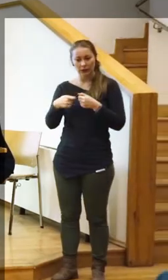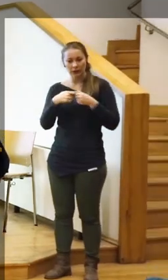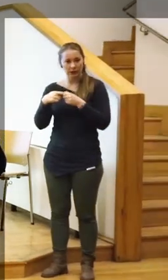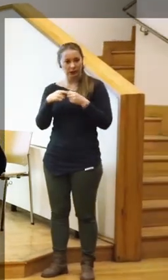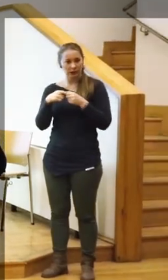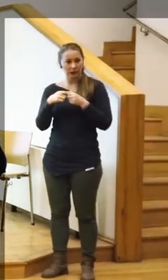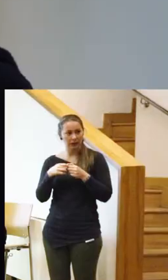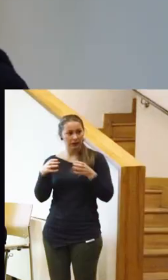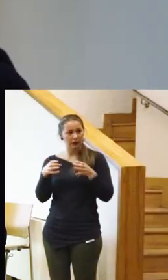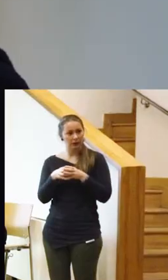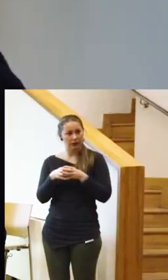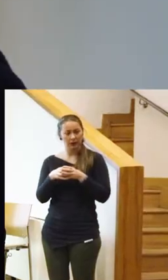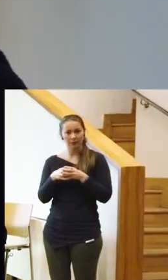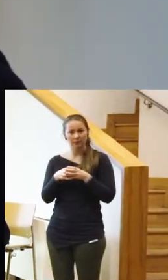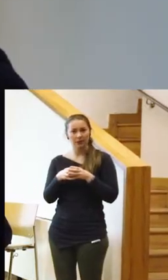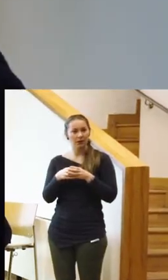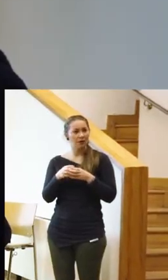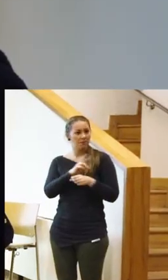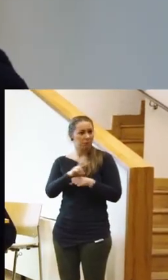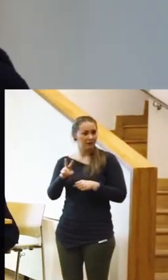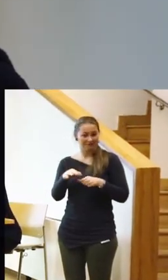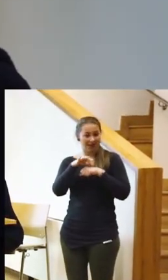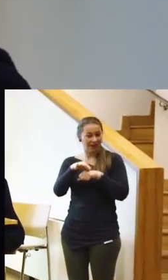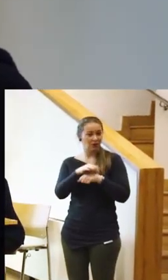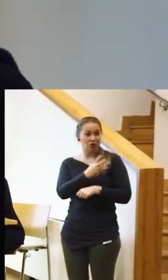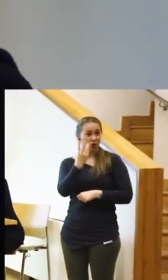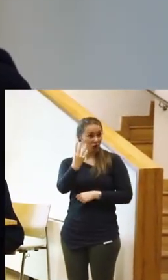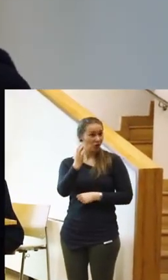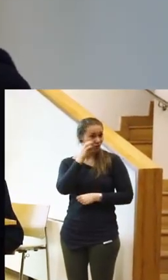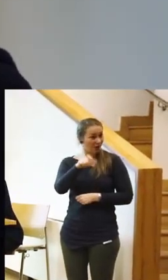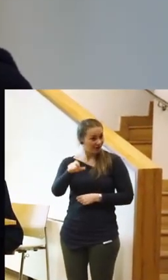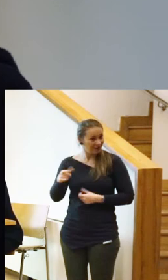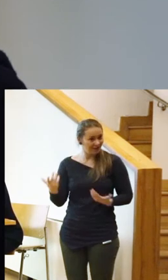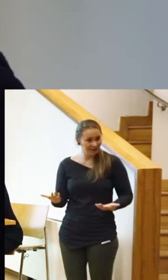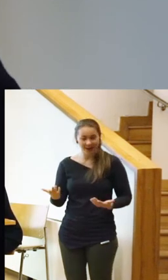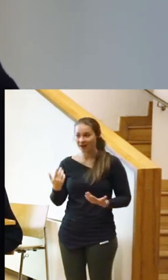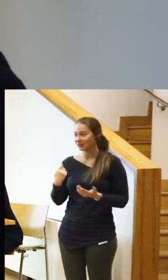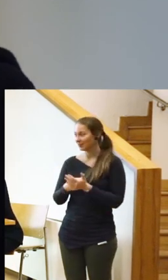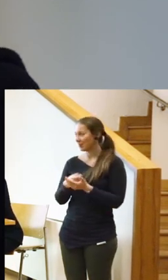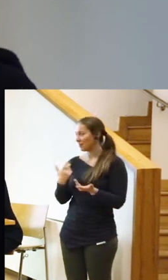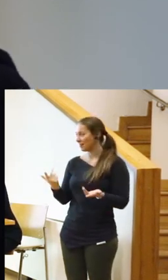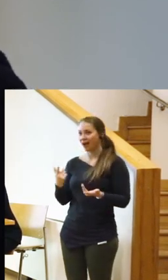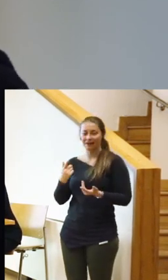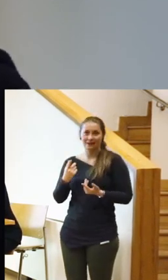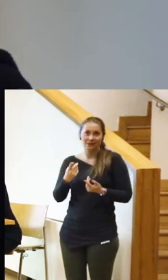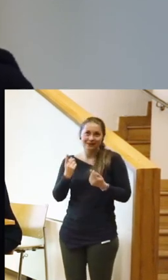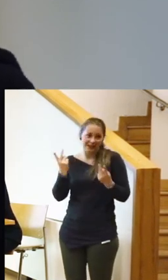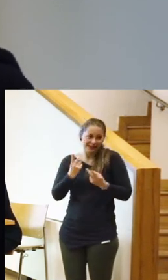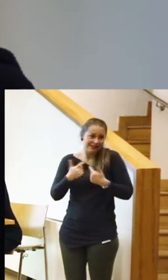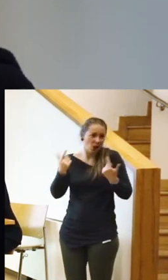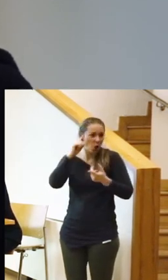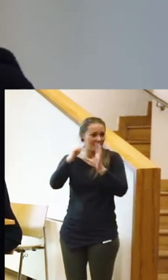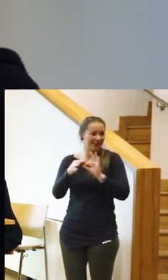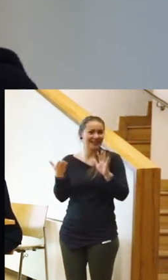té společnosti 4 ženy v tom vedení. A tím pádem je logické, že přišly ženy